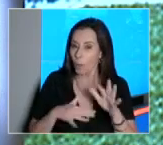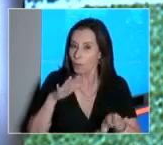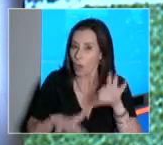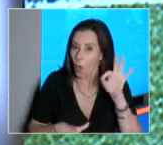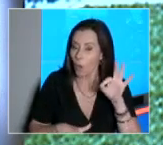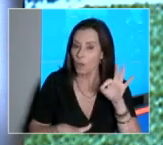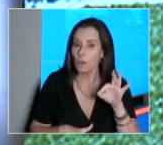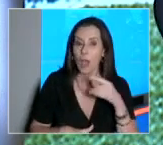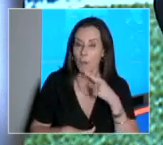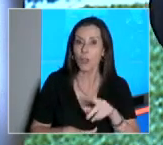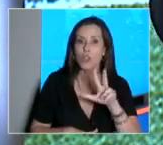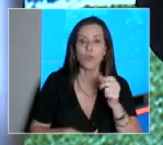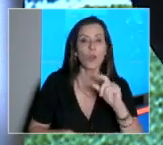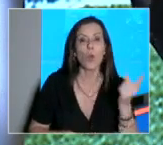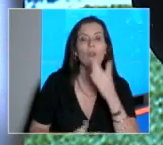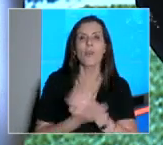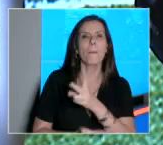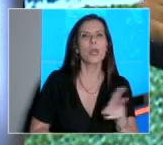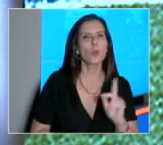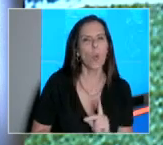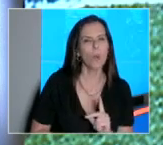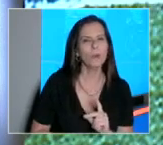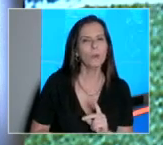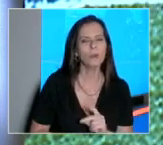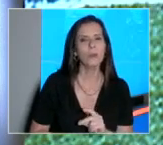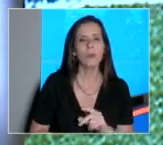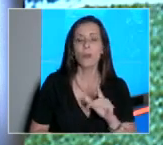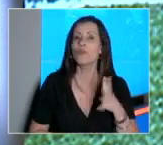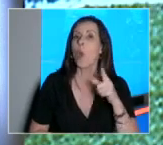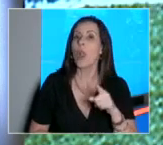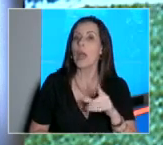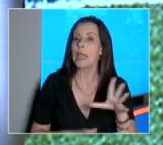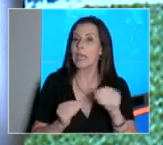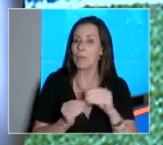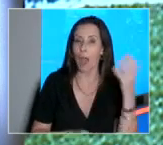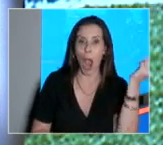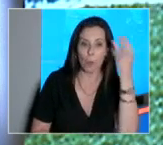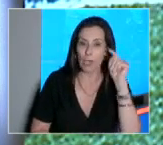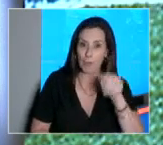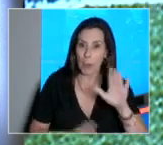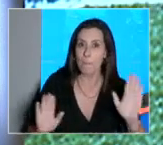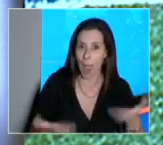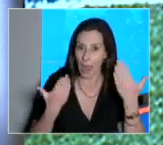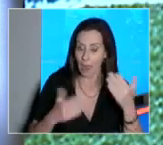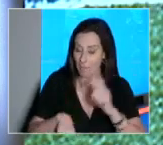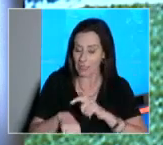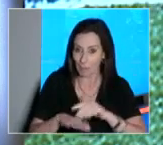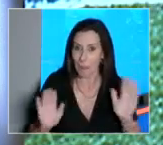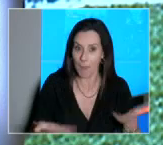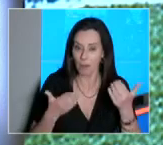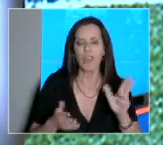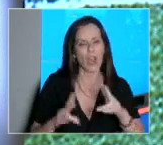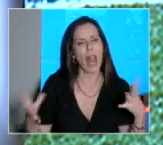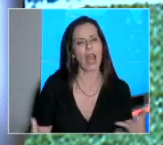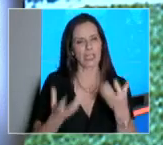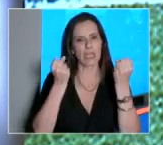המקורי קבע שכולם כבר מתו, ושייתכן שאם כוחות ההצלה היו מגיעים אליהם בזמן אמת,